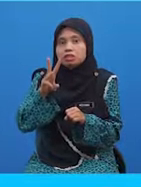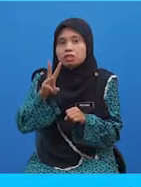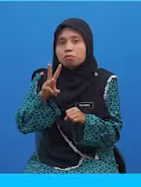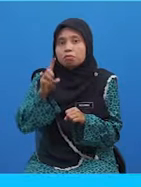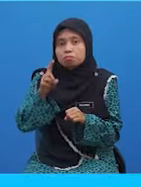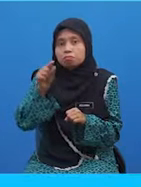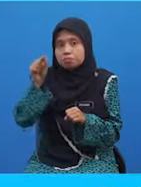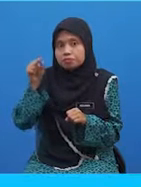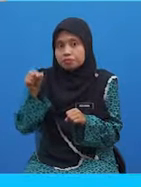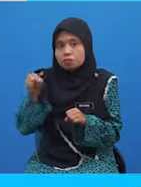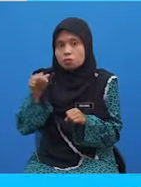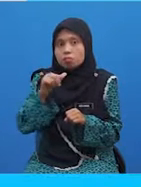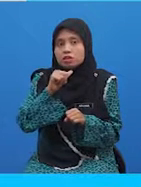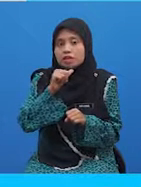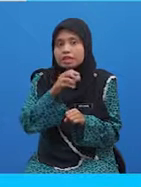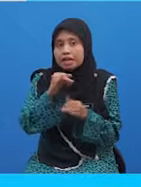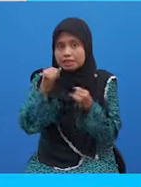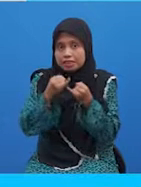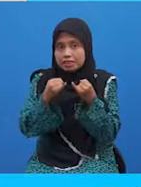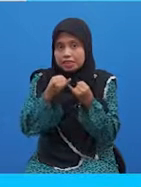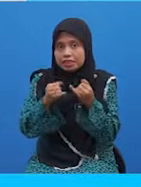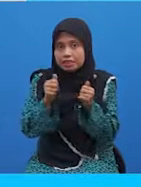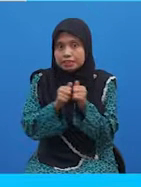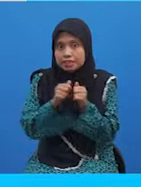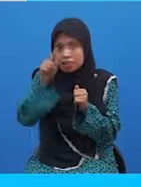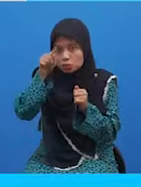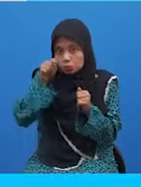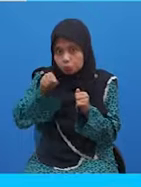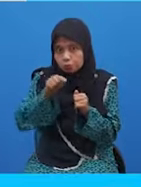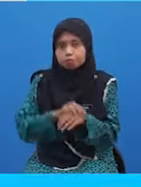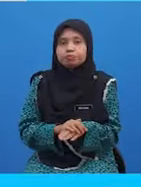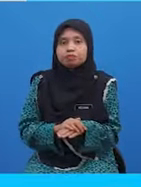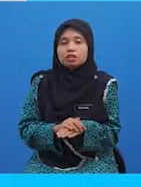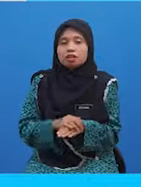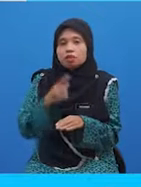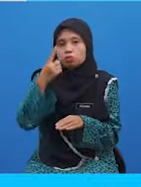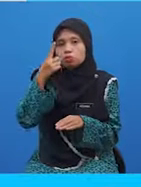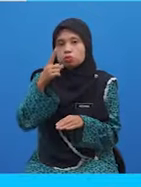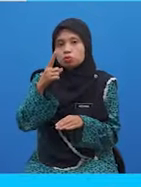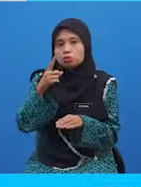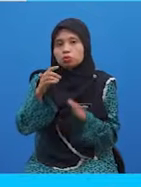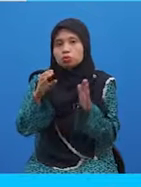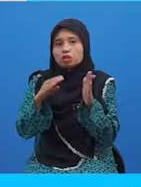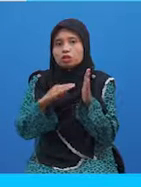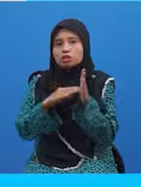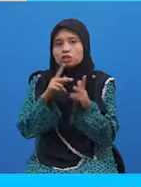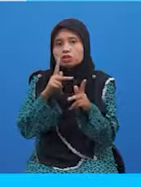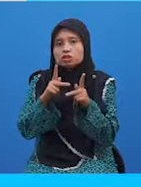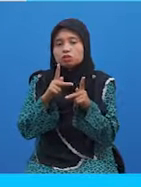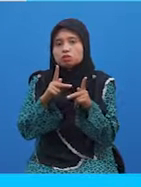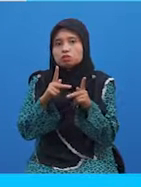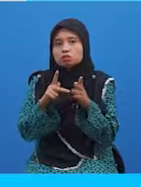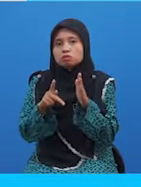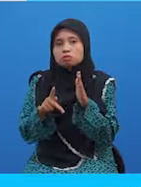tanda koma dan diakhiri dengan tanda seruan. Bagi kata bilangan ordinal